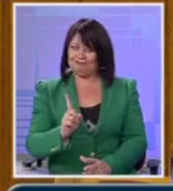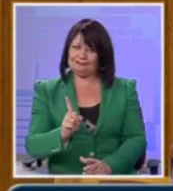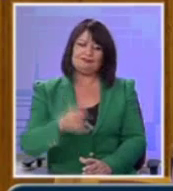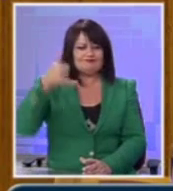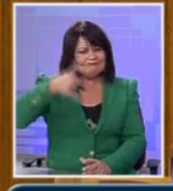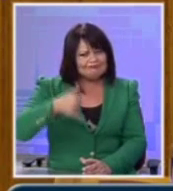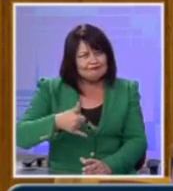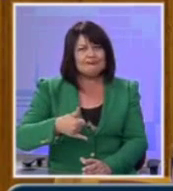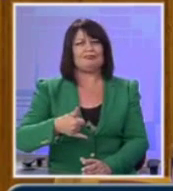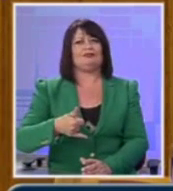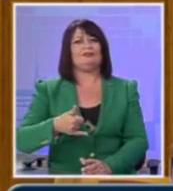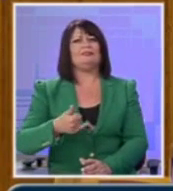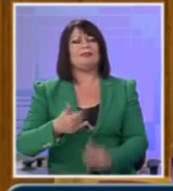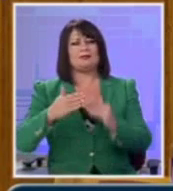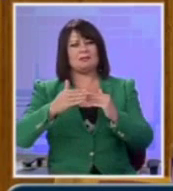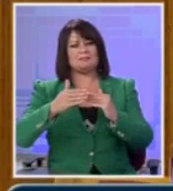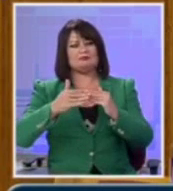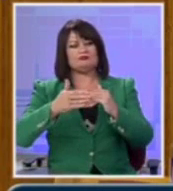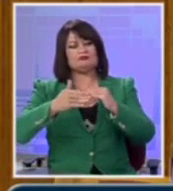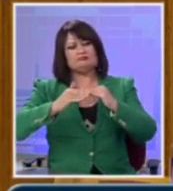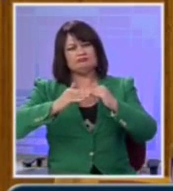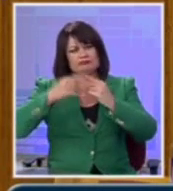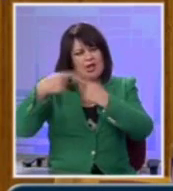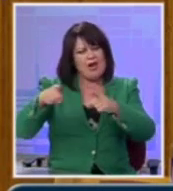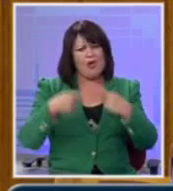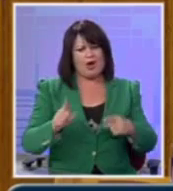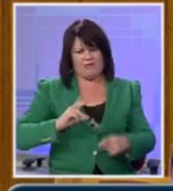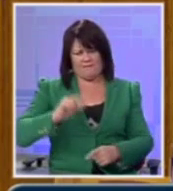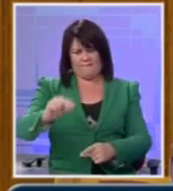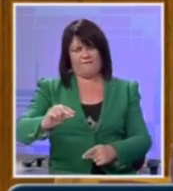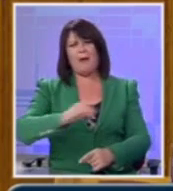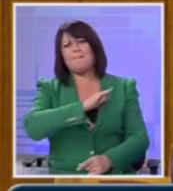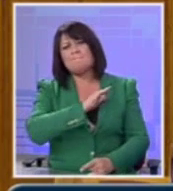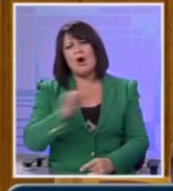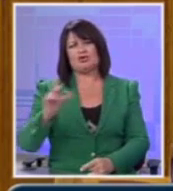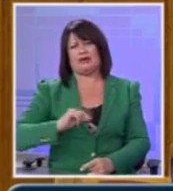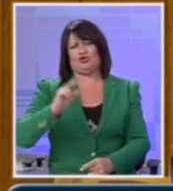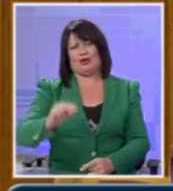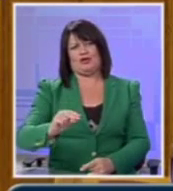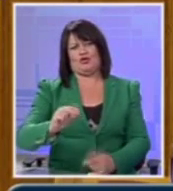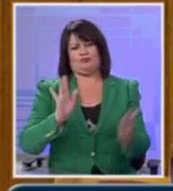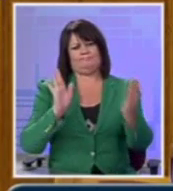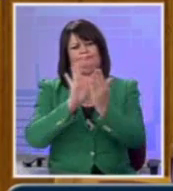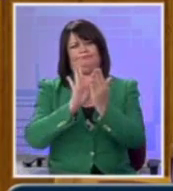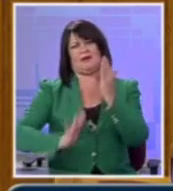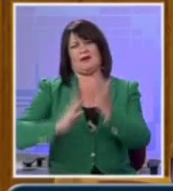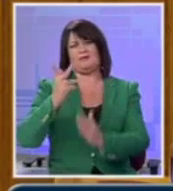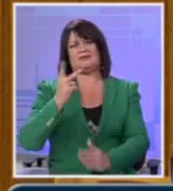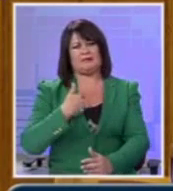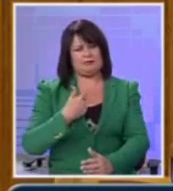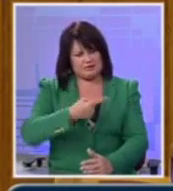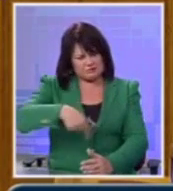είναι αξεπέραστες οι διαχωριστικές γραμμές. Δεν είμαστε το ίδιο και δεν θα γίνουμε ποτέ το ίδιο. Αυτό είναι δέσμευση όλων